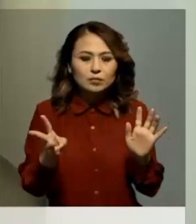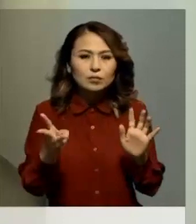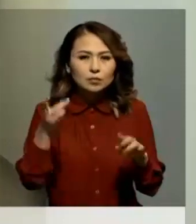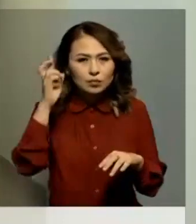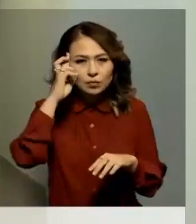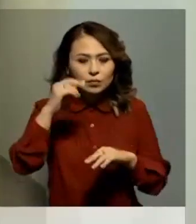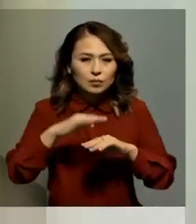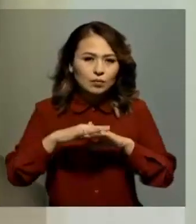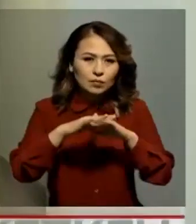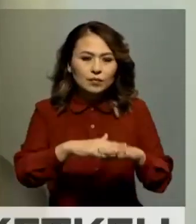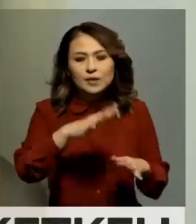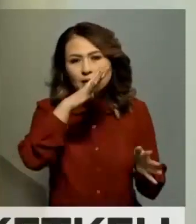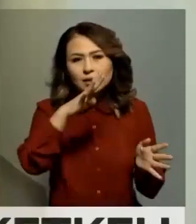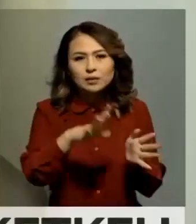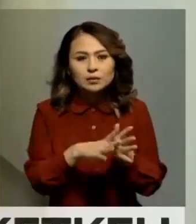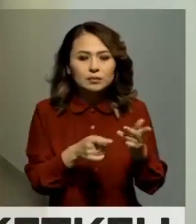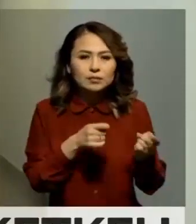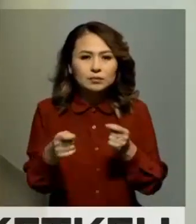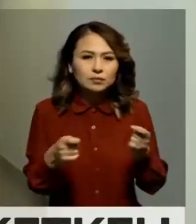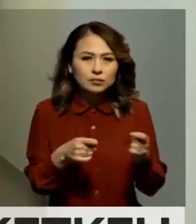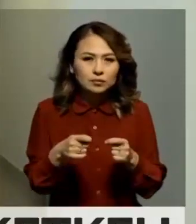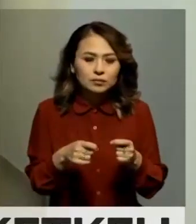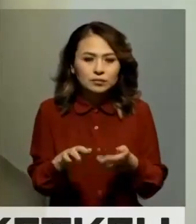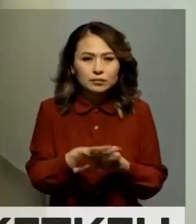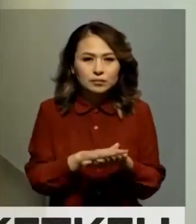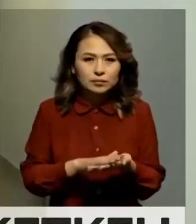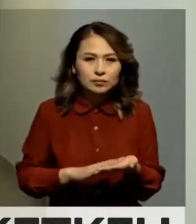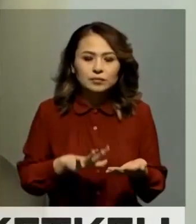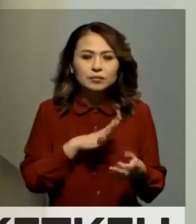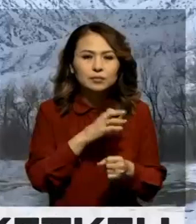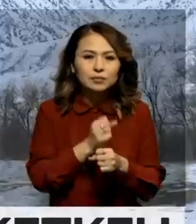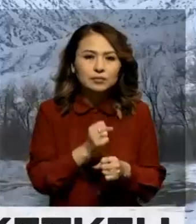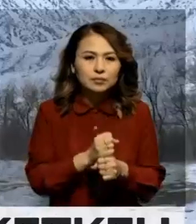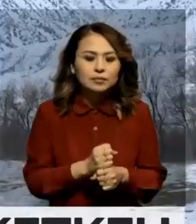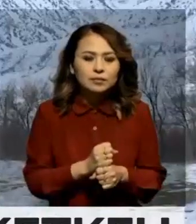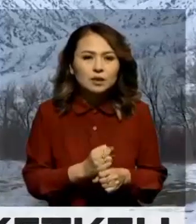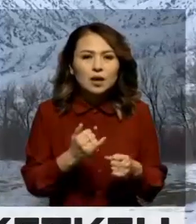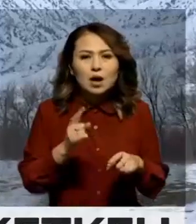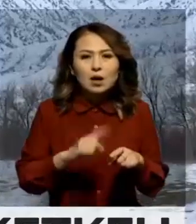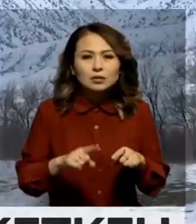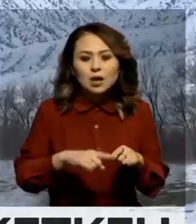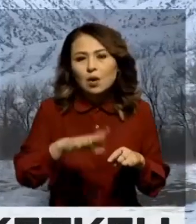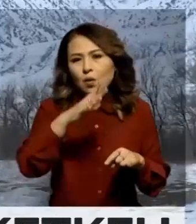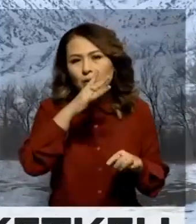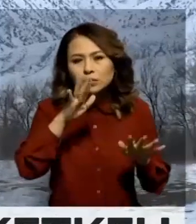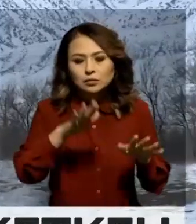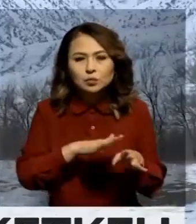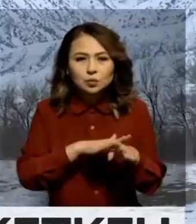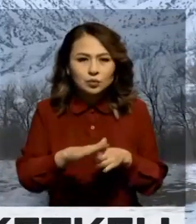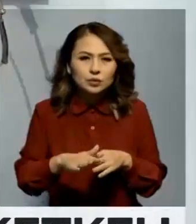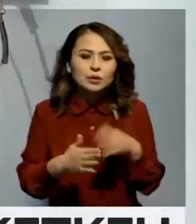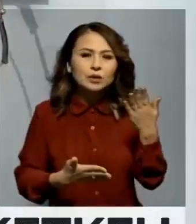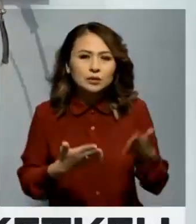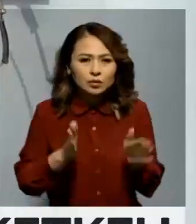облыс энергия және энергетика басқармасына өтініш хат жазып қойды Түркістанның әкімі тарапынан. Алдағы уақытта шағын станция толық қалпына